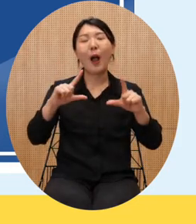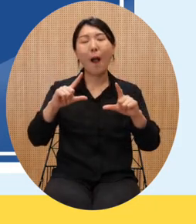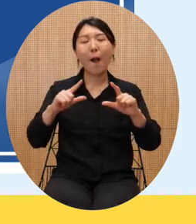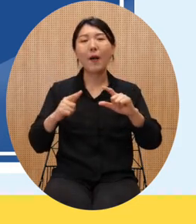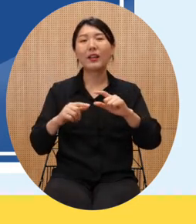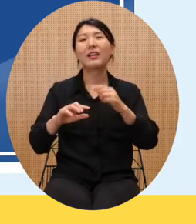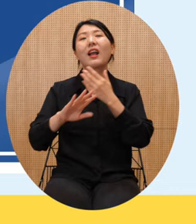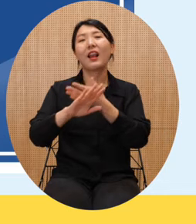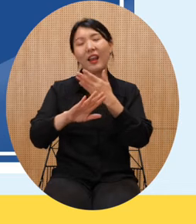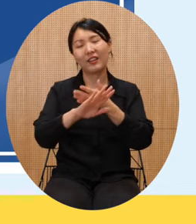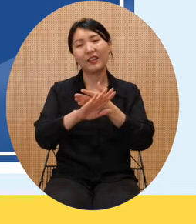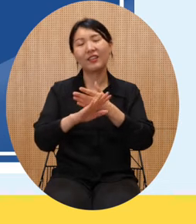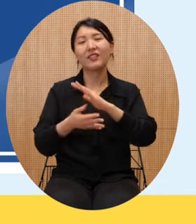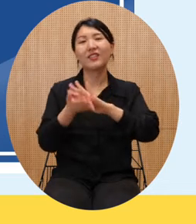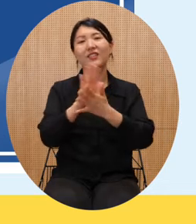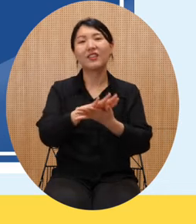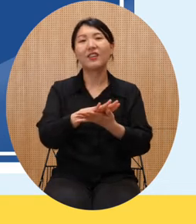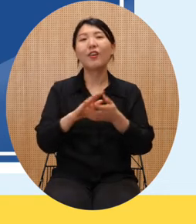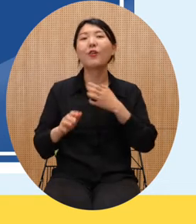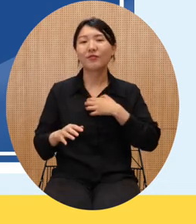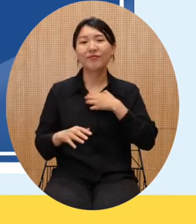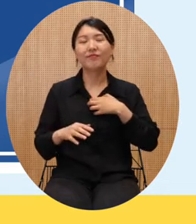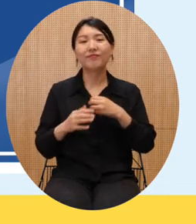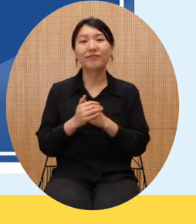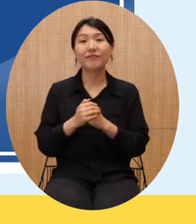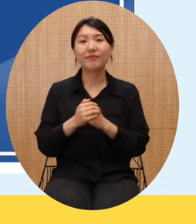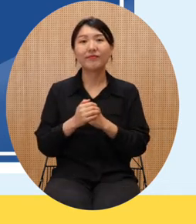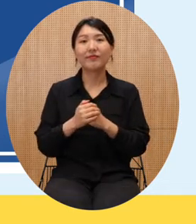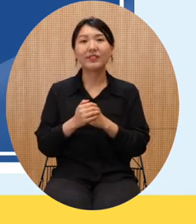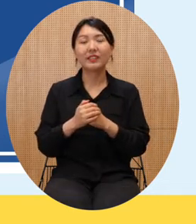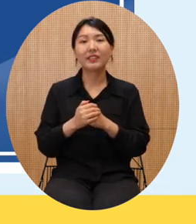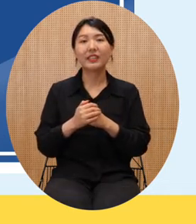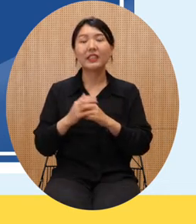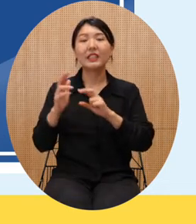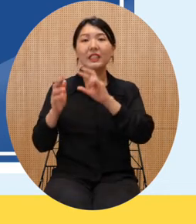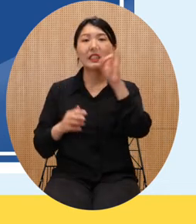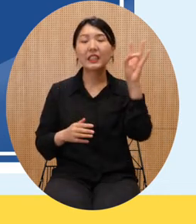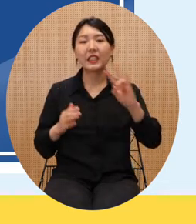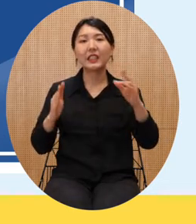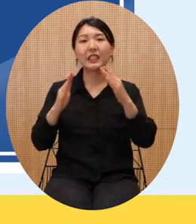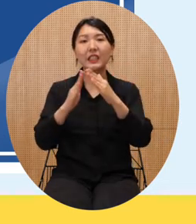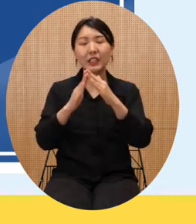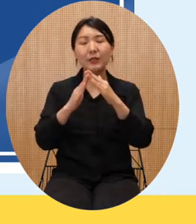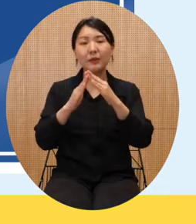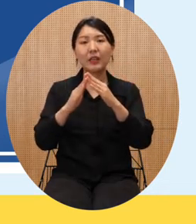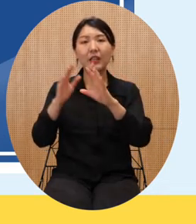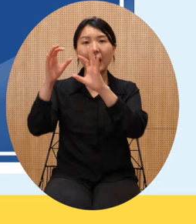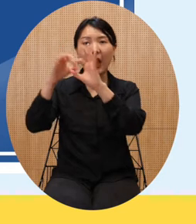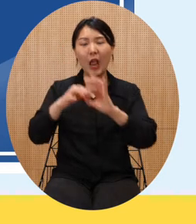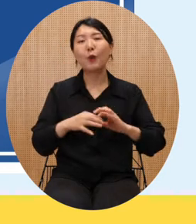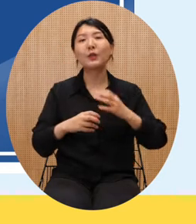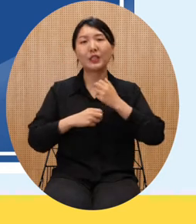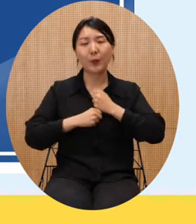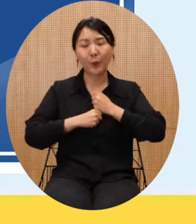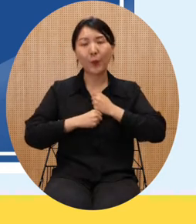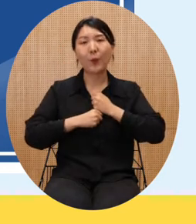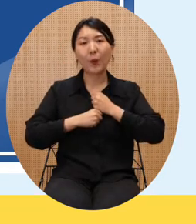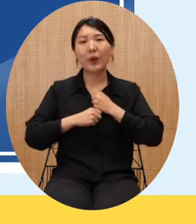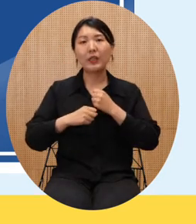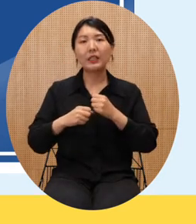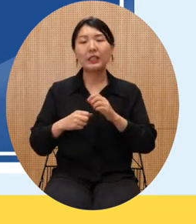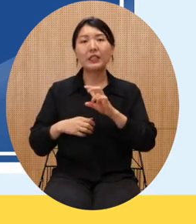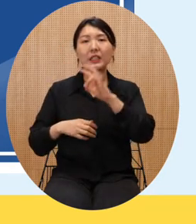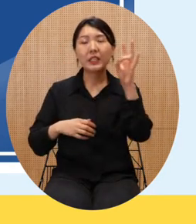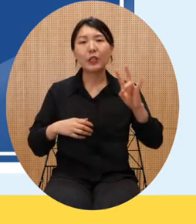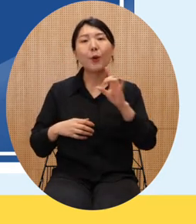굉장히 달라지는 그런 걱정을 하는 것을 보았습니다. 그래서 지금 이 시흥형 주거비를 계속 지키고 그